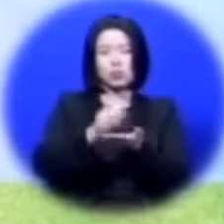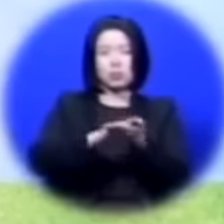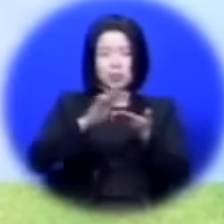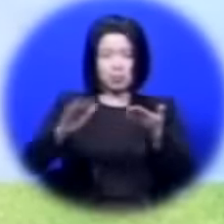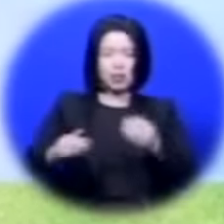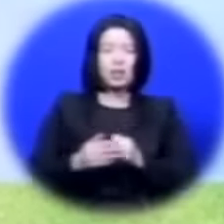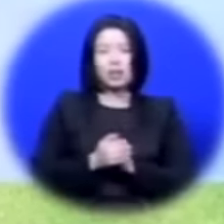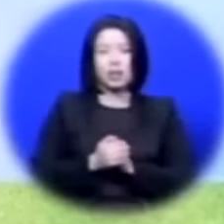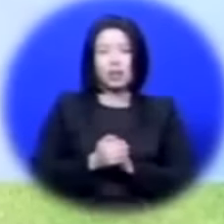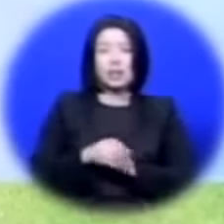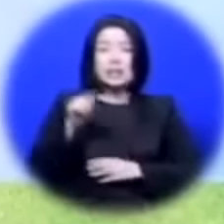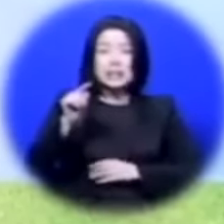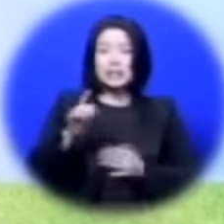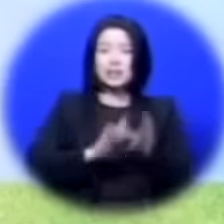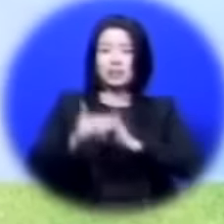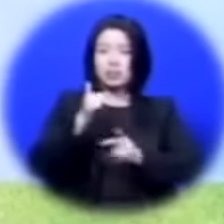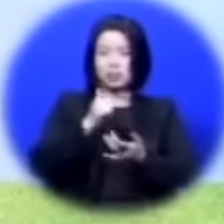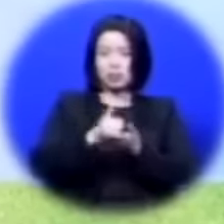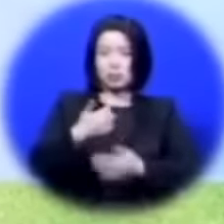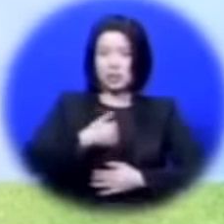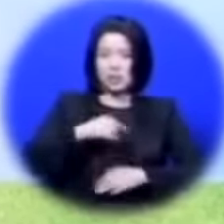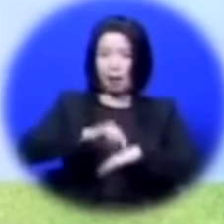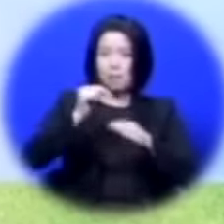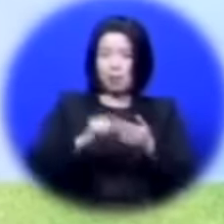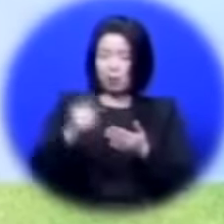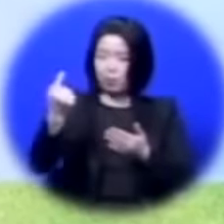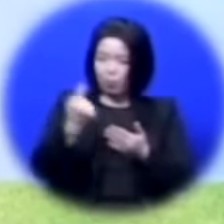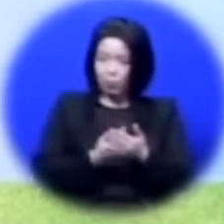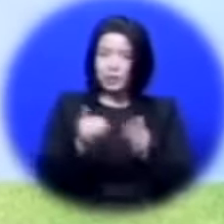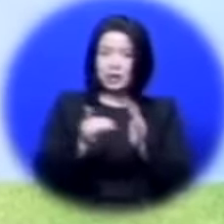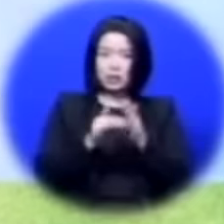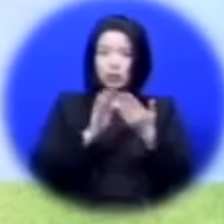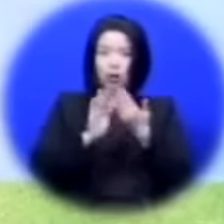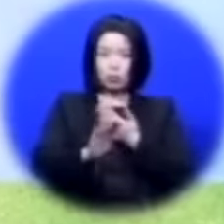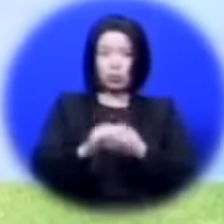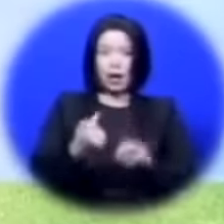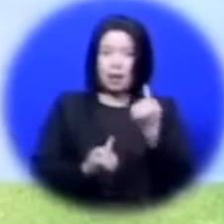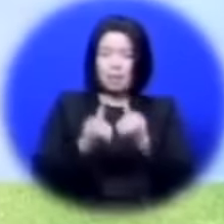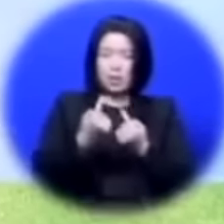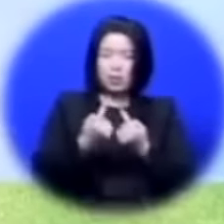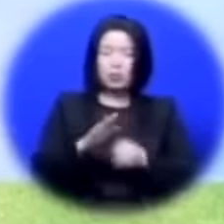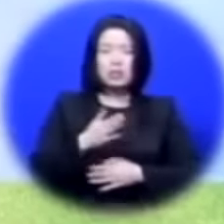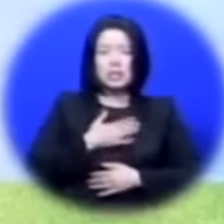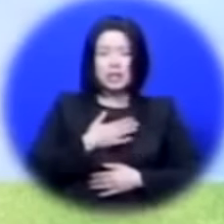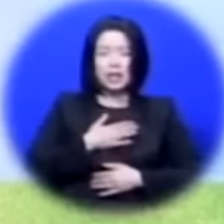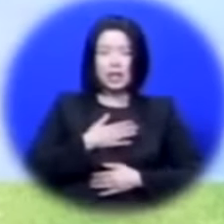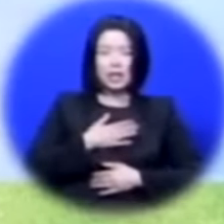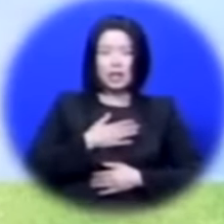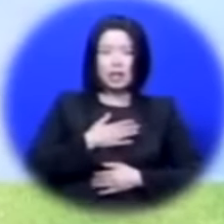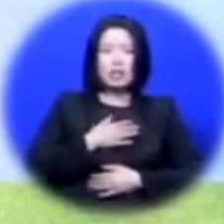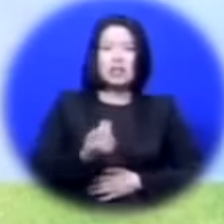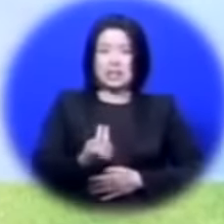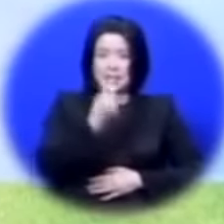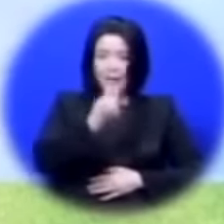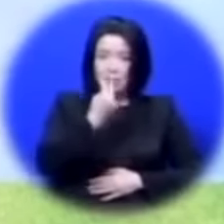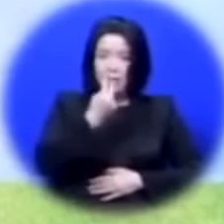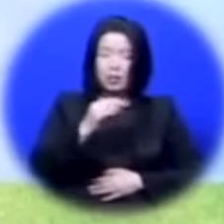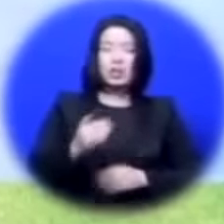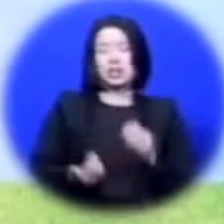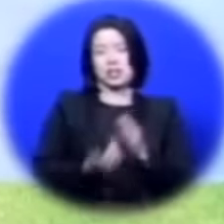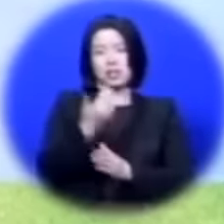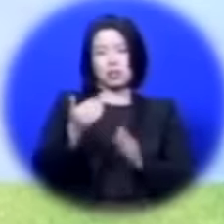예수님이십니다 그 예수님이 제 마음속에 들어오시고 난 다음에 비로서 저에게는 생명이